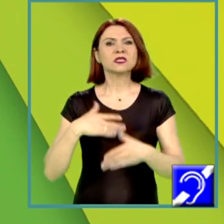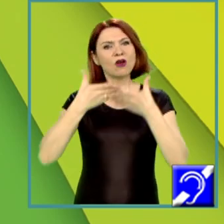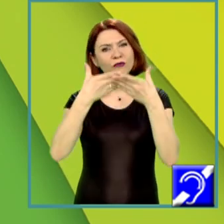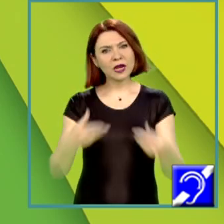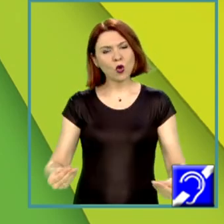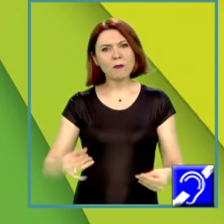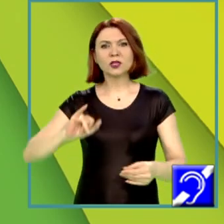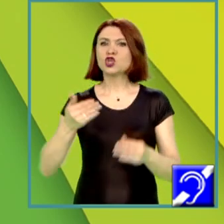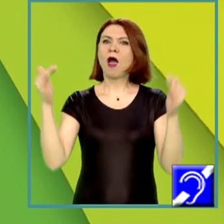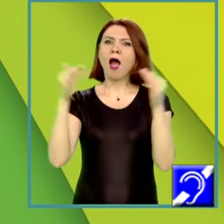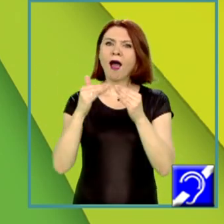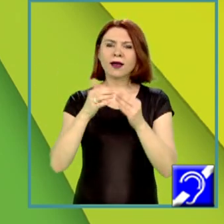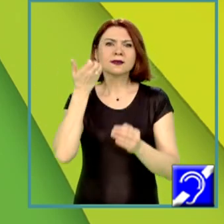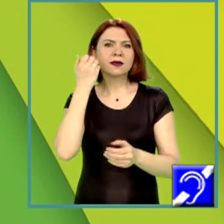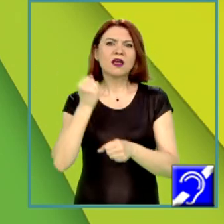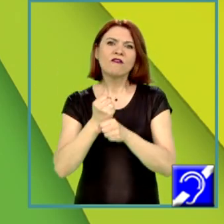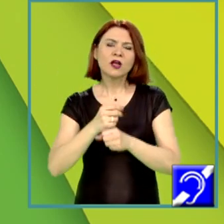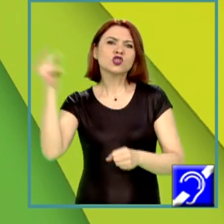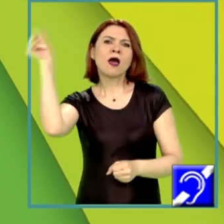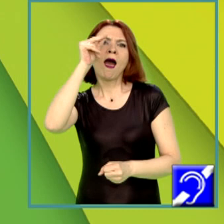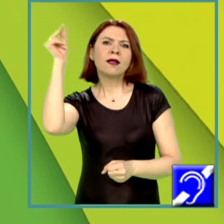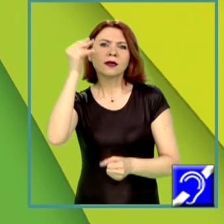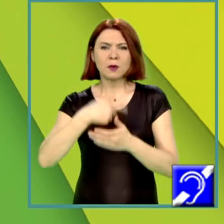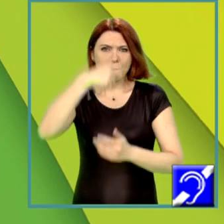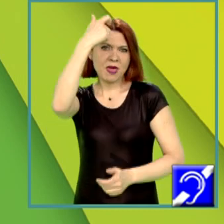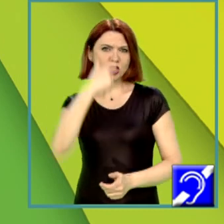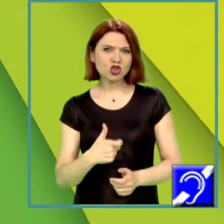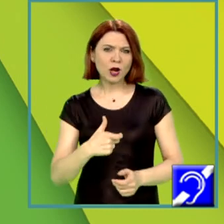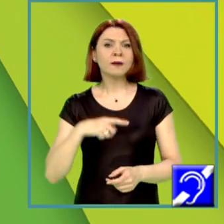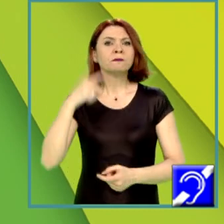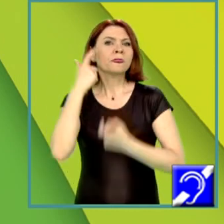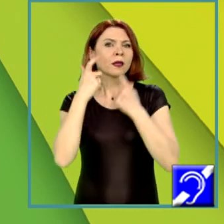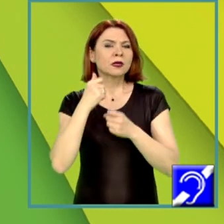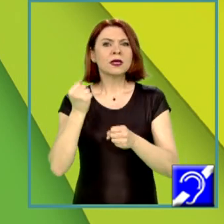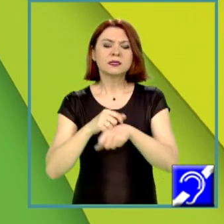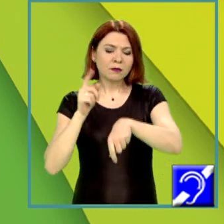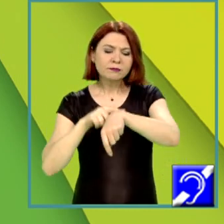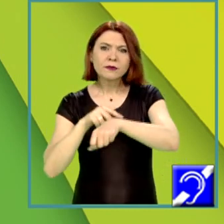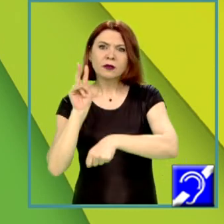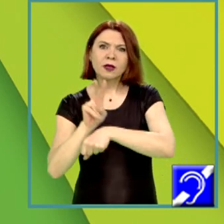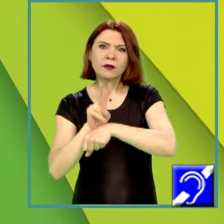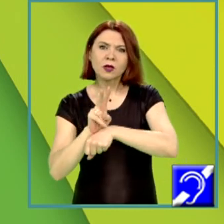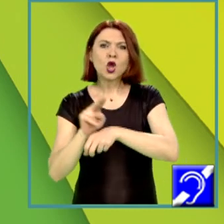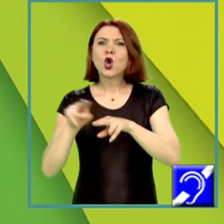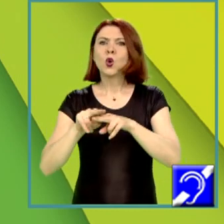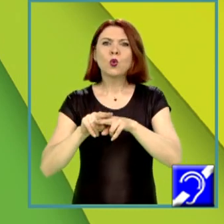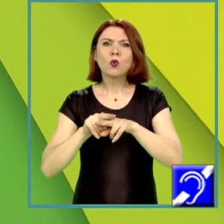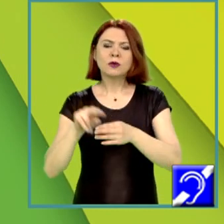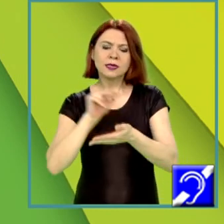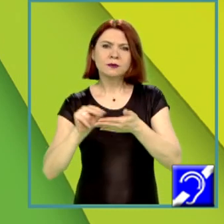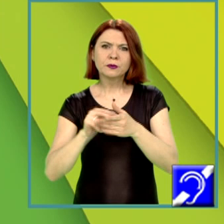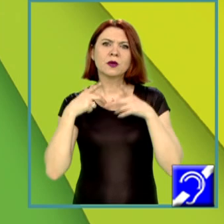recomand ca și acasă atunci când faceți antrenamentele personale să încercați să vă cronometra ți felul în care